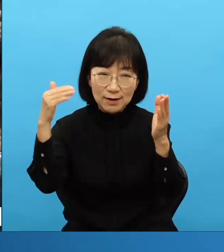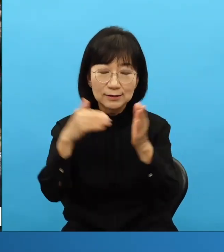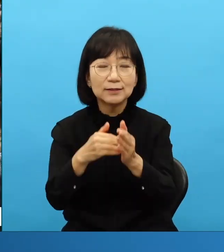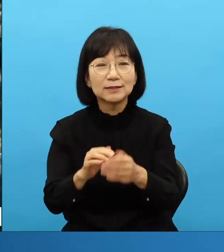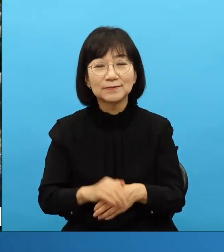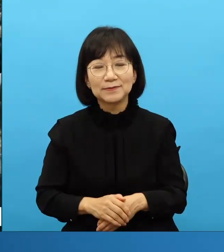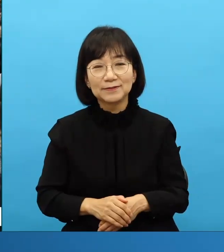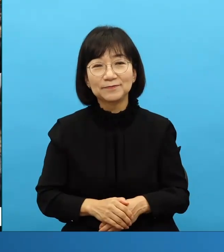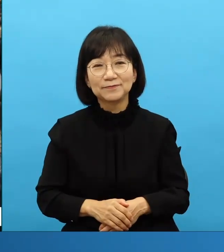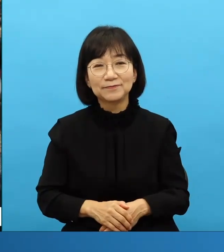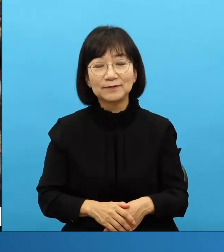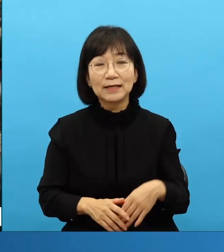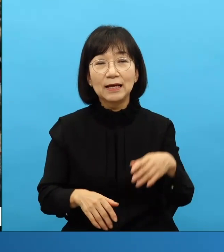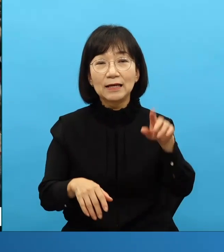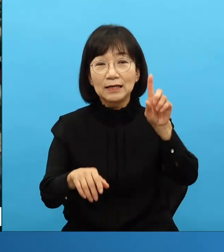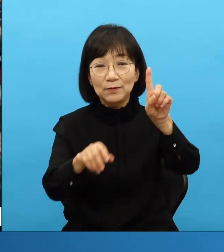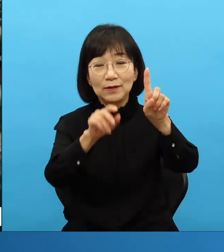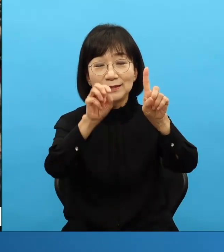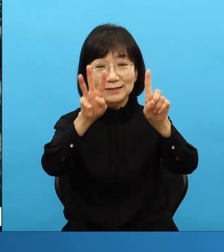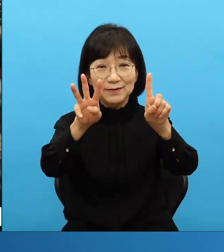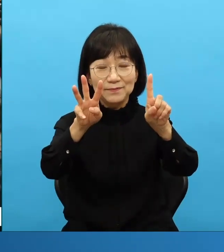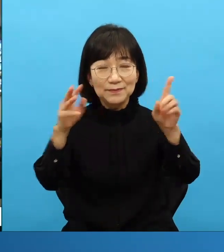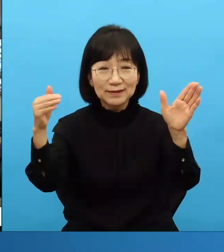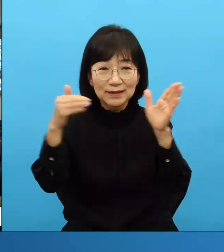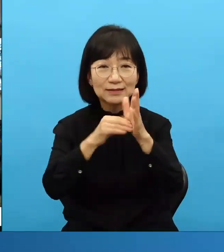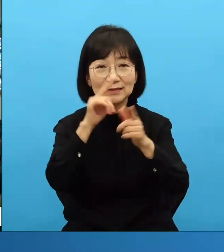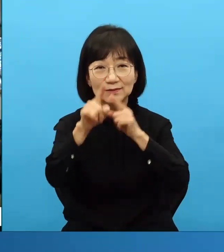3일까지 위아.kr에서 등록받습니다.